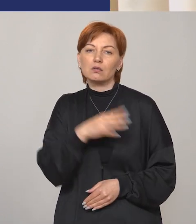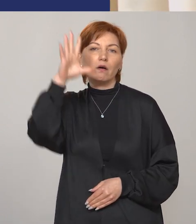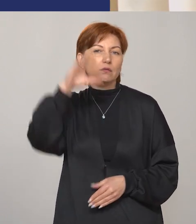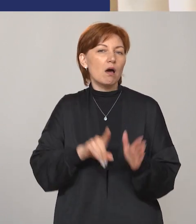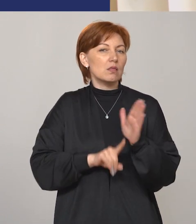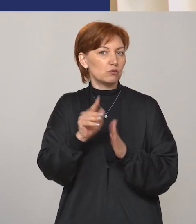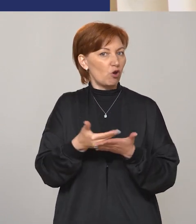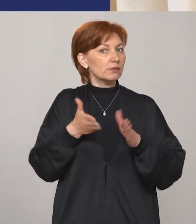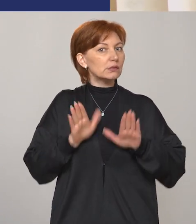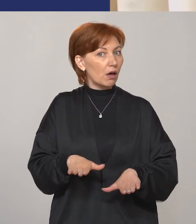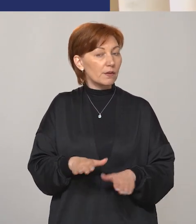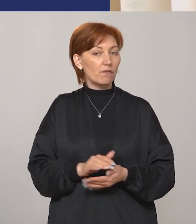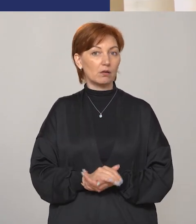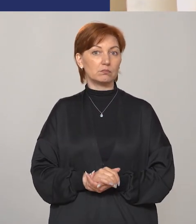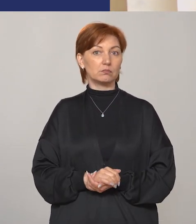заново.